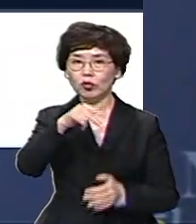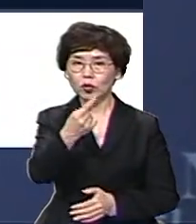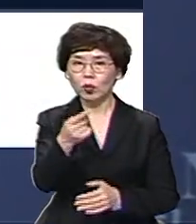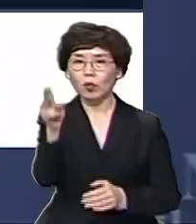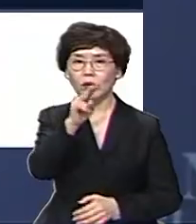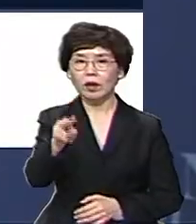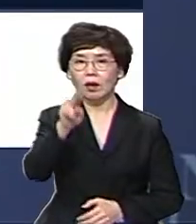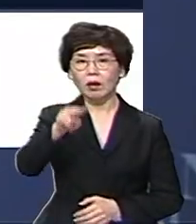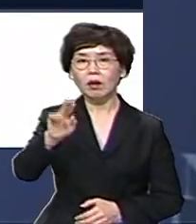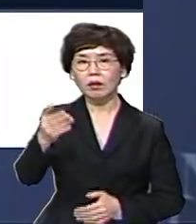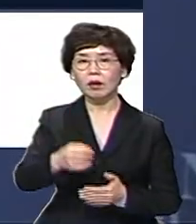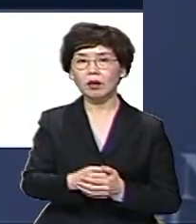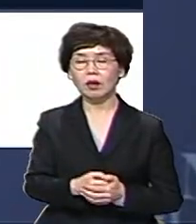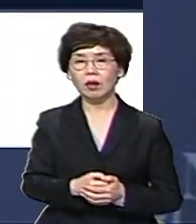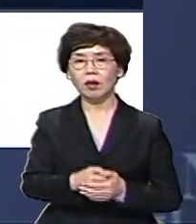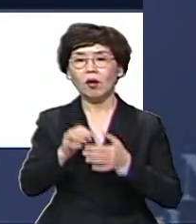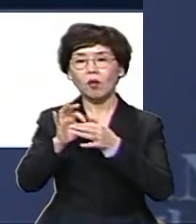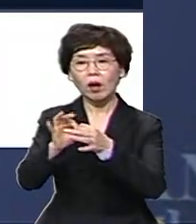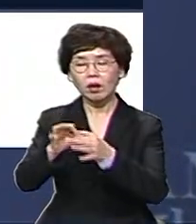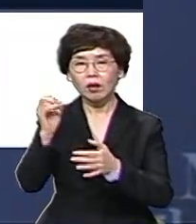현재는 우리가